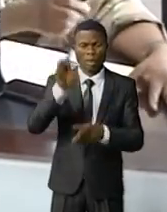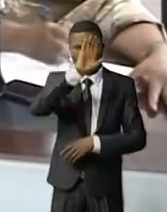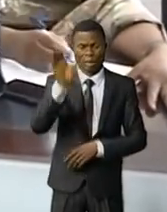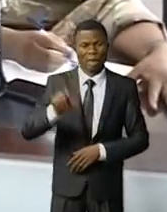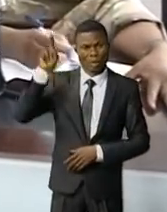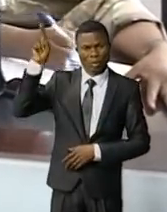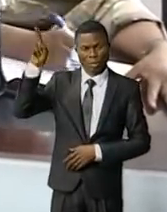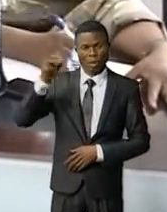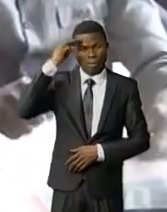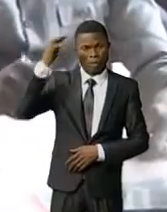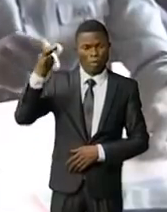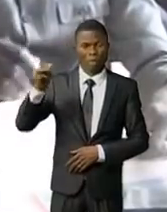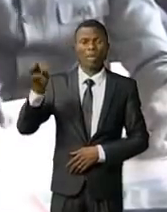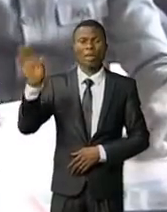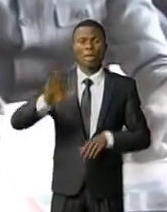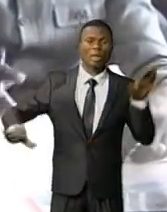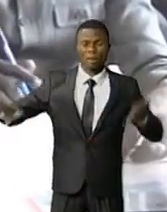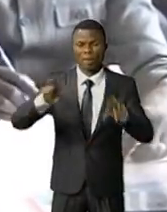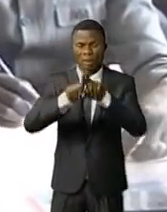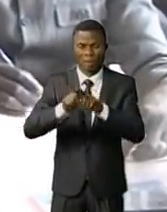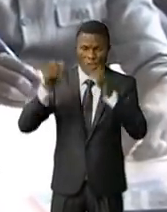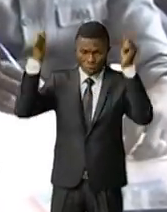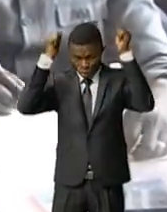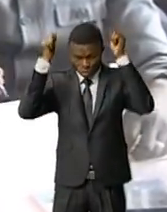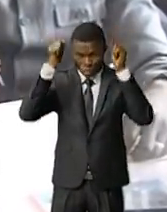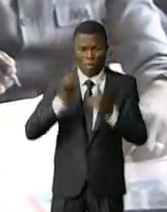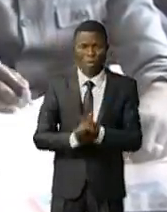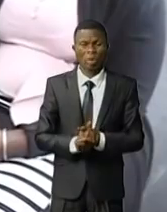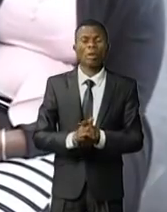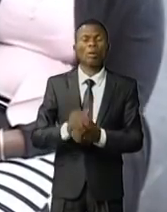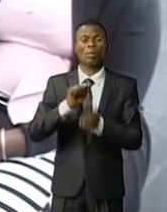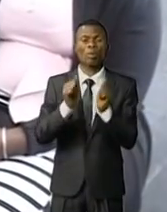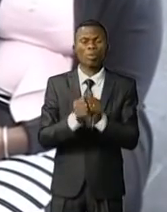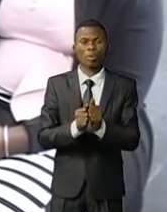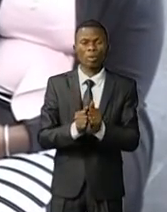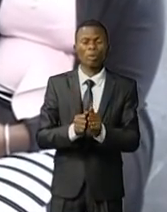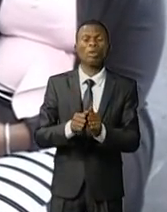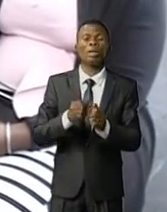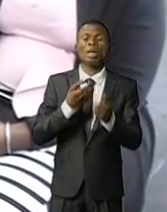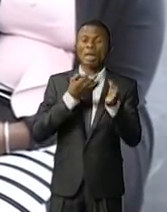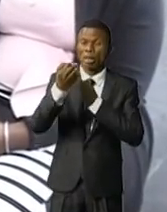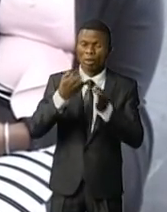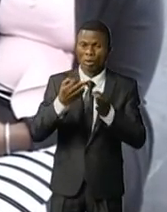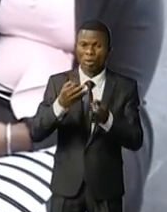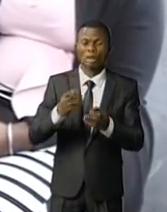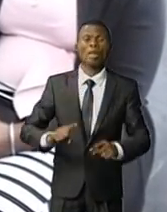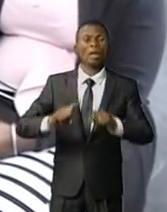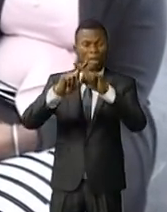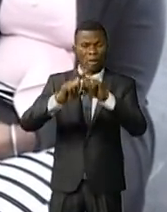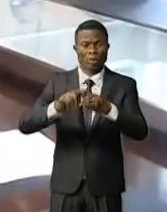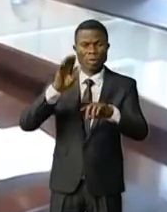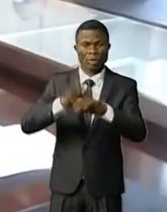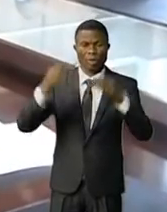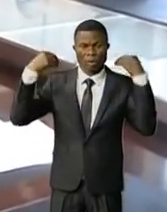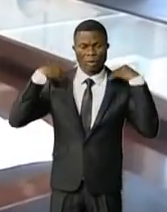d'Engaliema, Mongafula, Sélé et Maluku. Par ordre de grandeur, pointe au-dessus du tableau les conflits qui opposent les